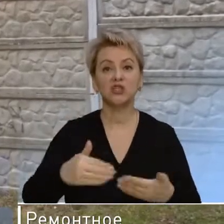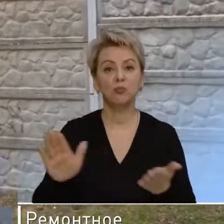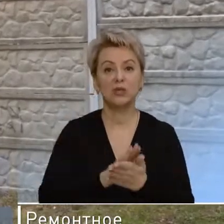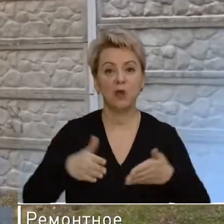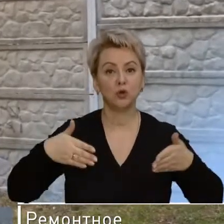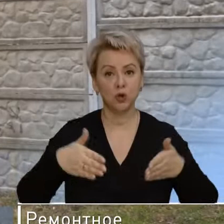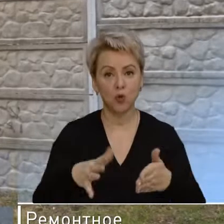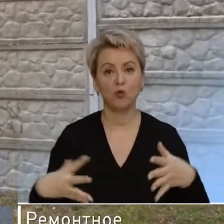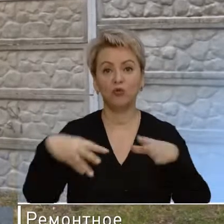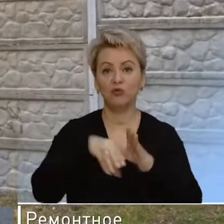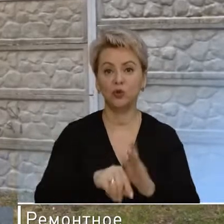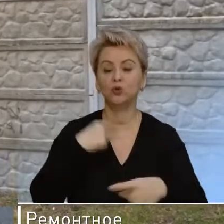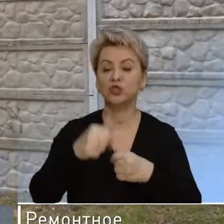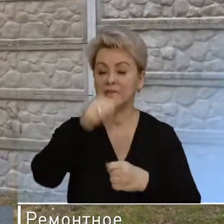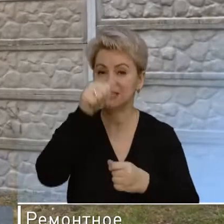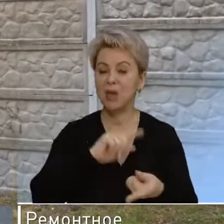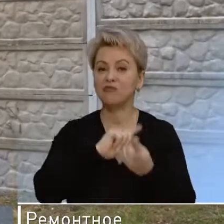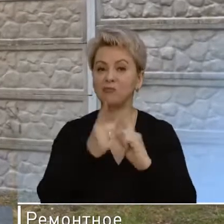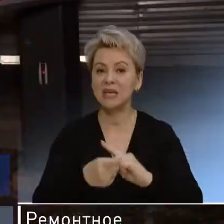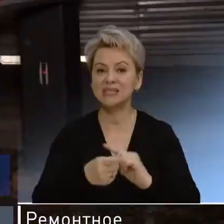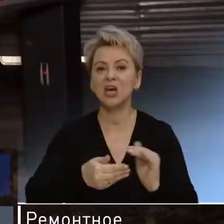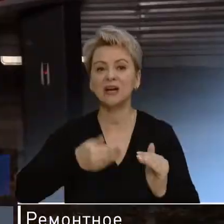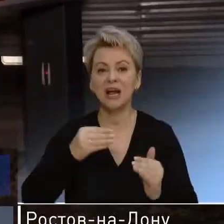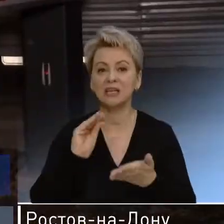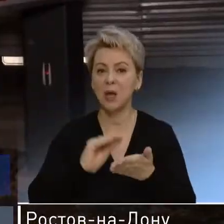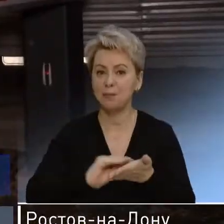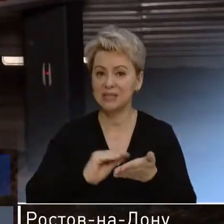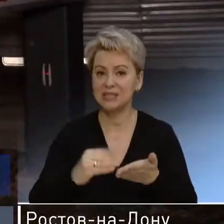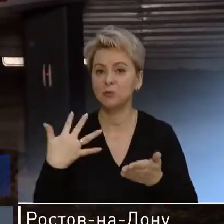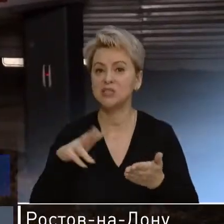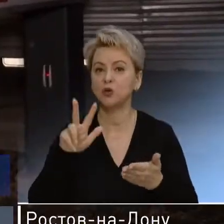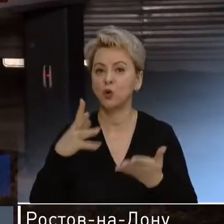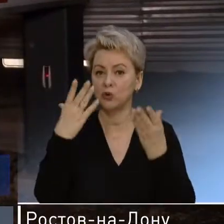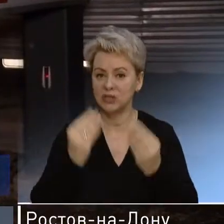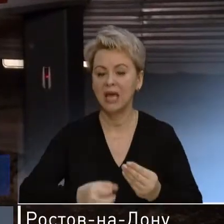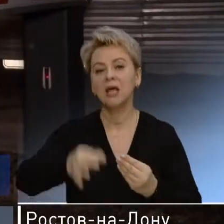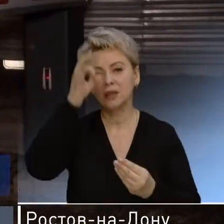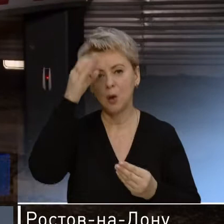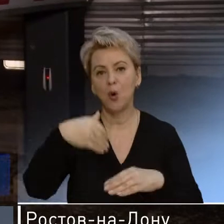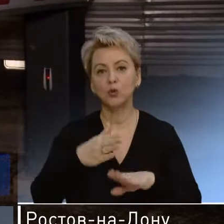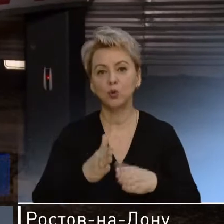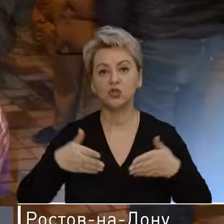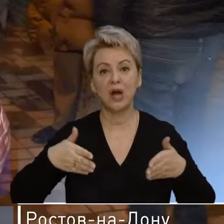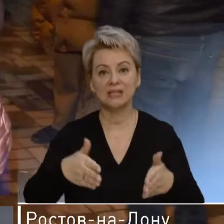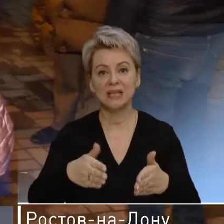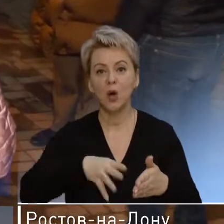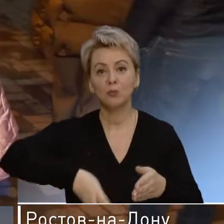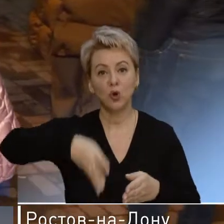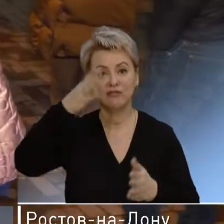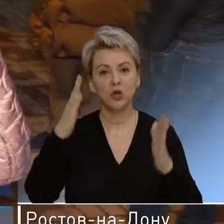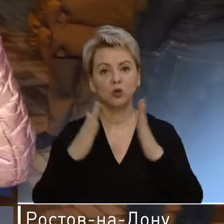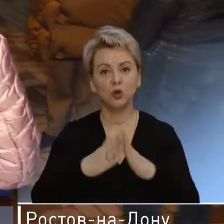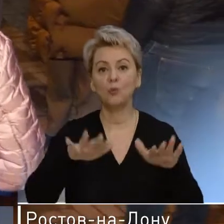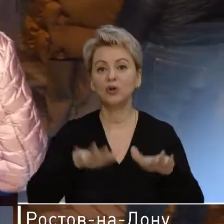дорогу ведут через месяц вместо заявленных ранее 53 дней. Напомним, участок на пути к многоквартирному